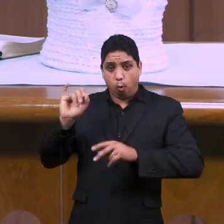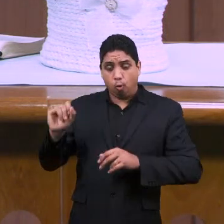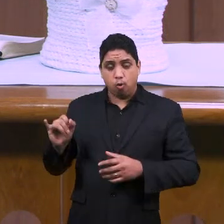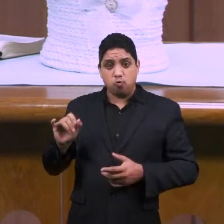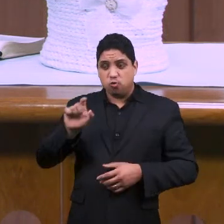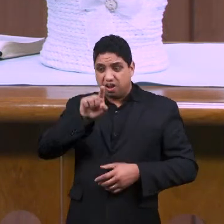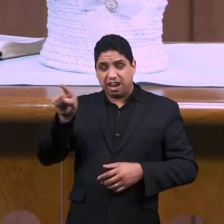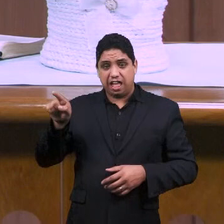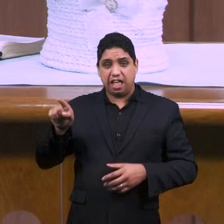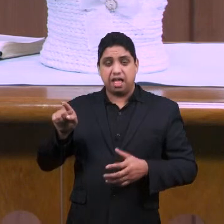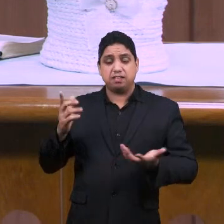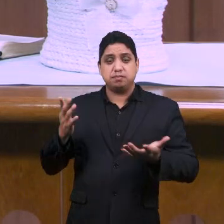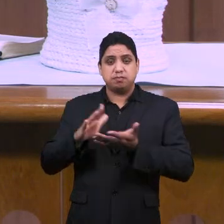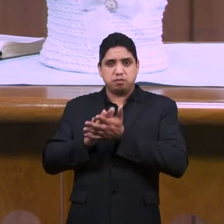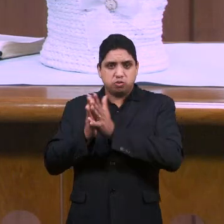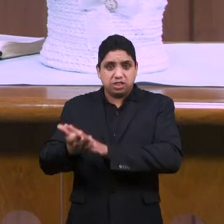pas,